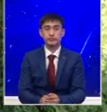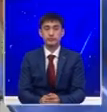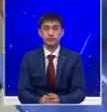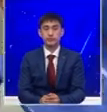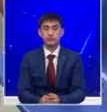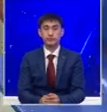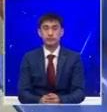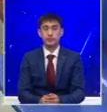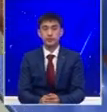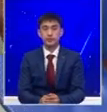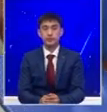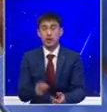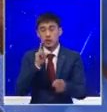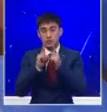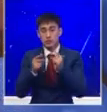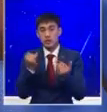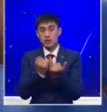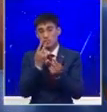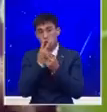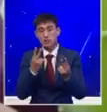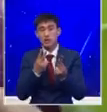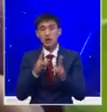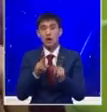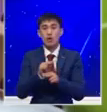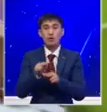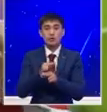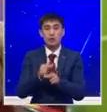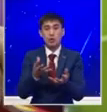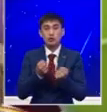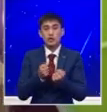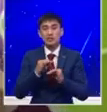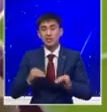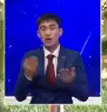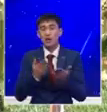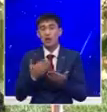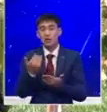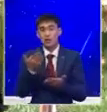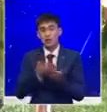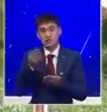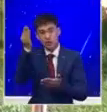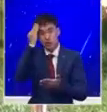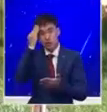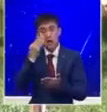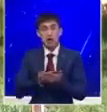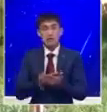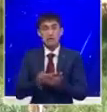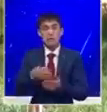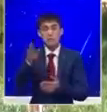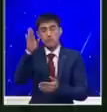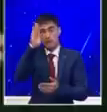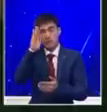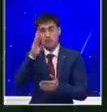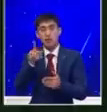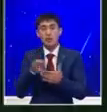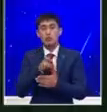районе на семинаре гостям показали не только то какое лечение получат дети но какой у них есть талант мальчик по имени Нурсултан вместе с